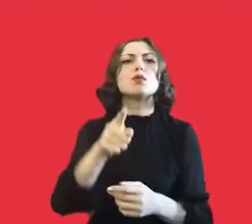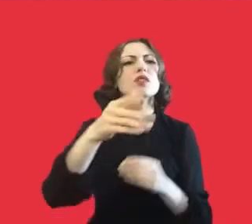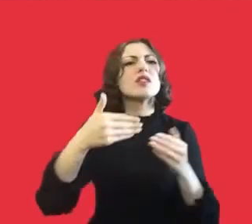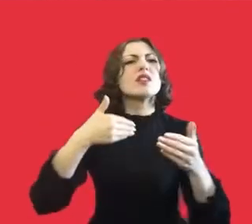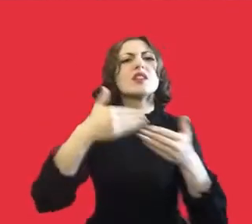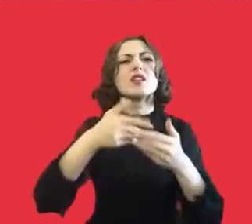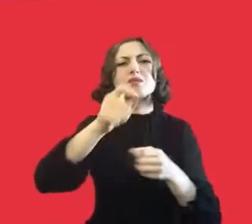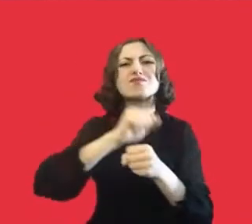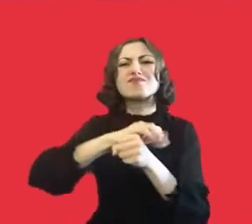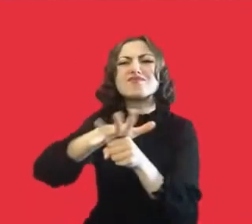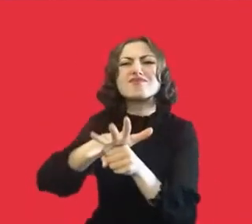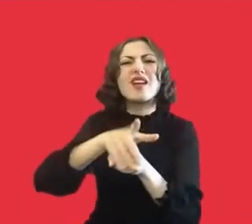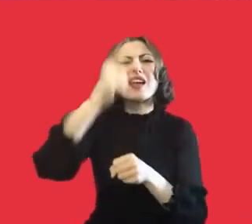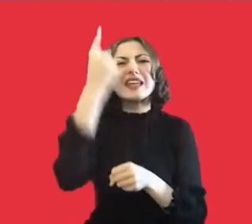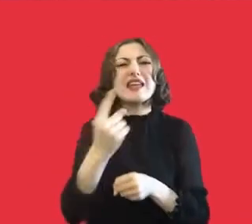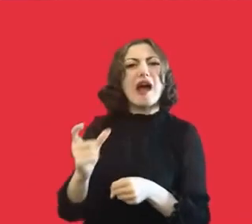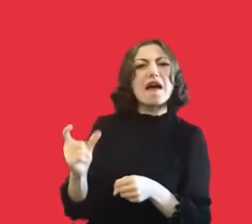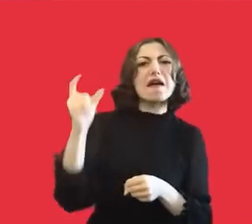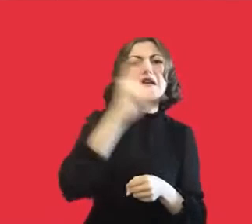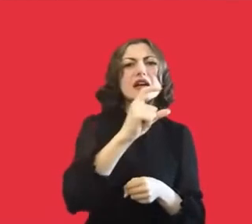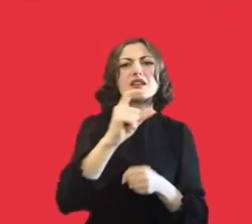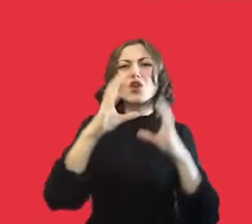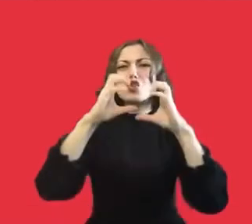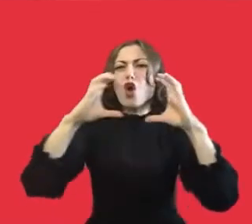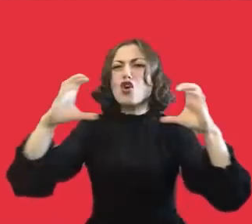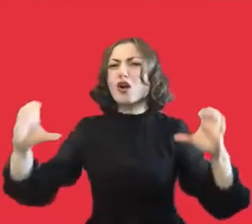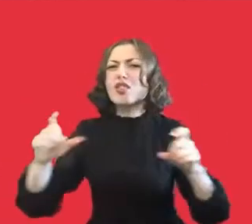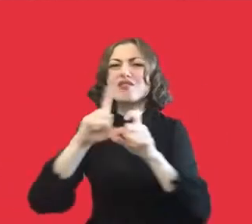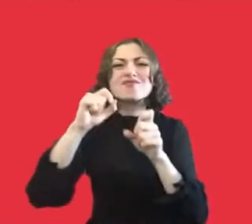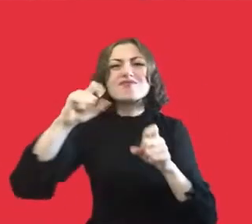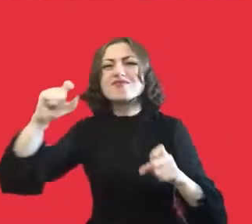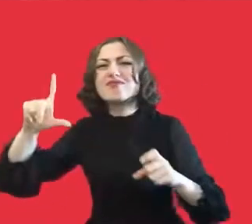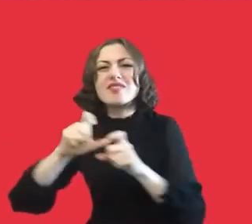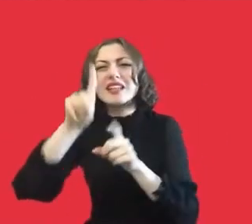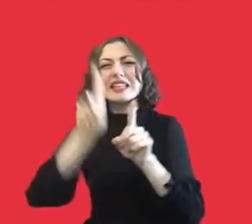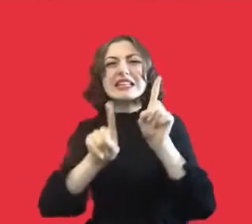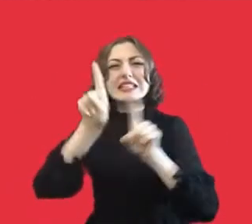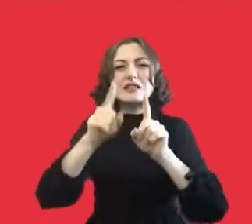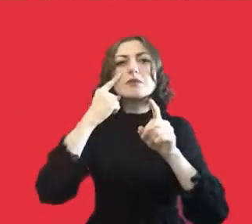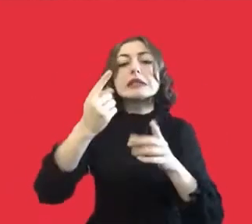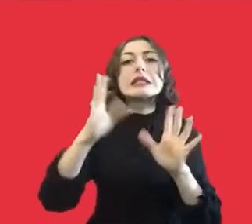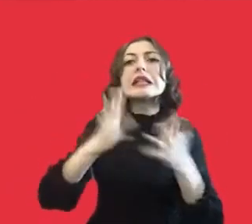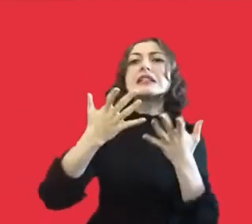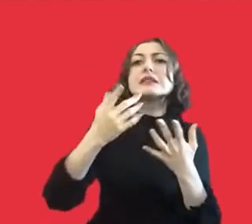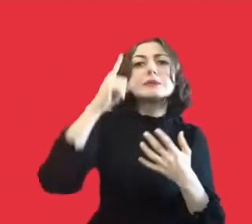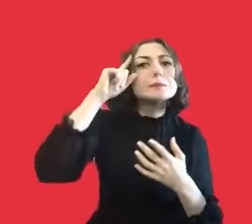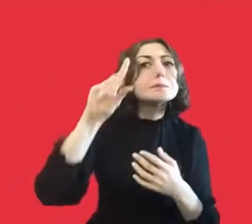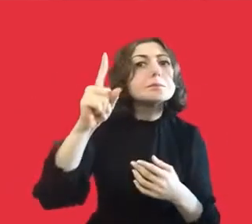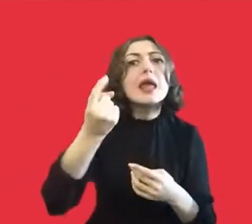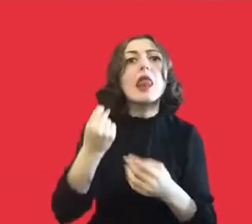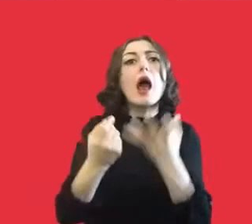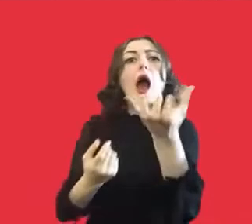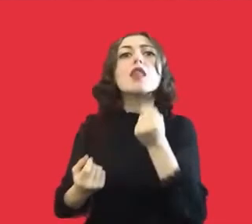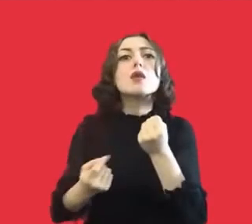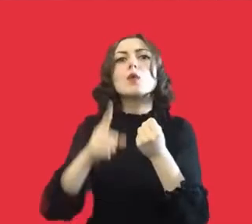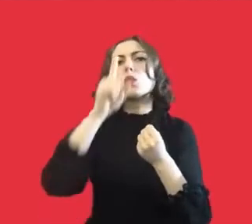ilk aylarında Google üzerinde evden nasıl gönüllü olabilirim sorusu %300